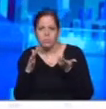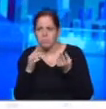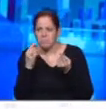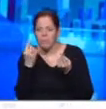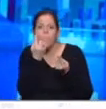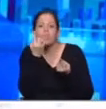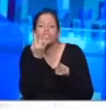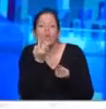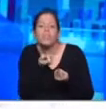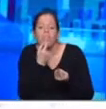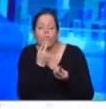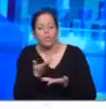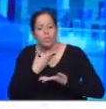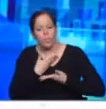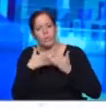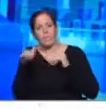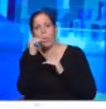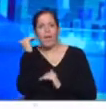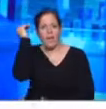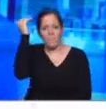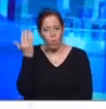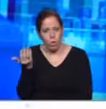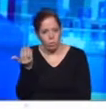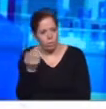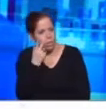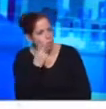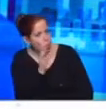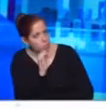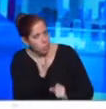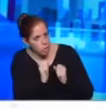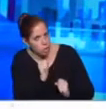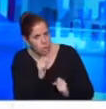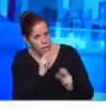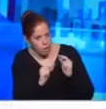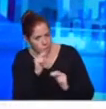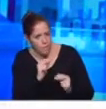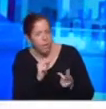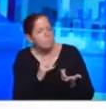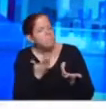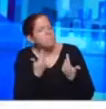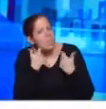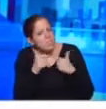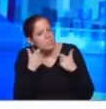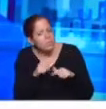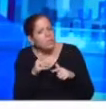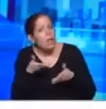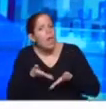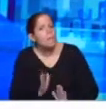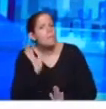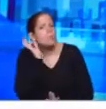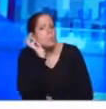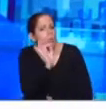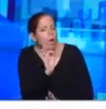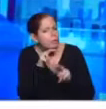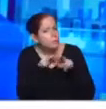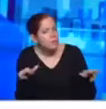בודדות התרופות שקיבלו את הדירוג הגבוה ביותר. אני רואה שממש קשה לך לדבר כאן. איך הסברת לבנות שלך את המצב?